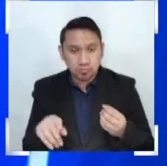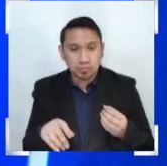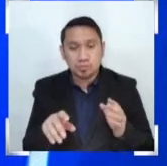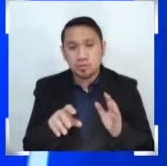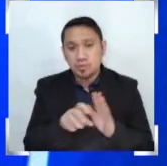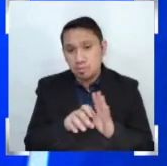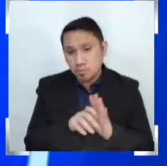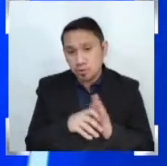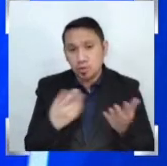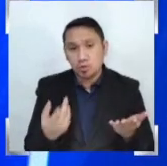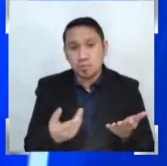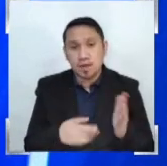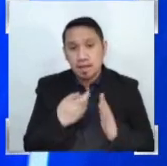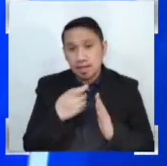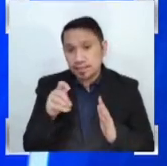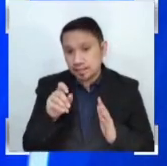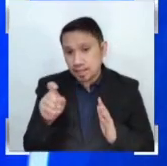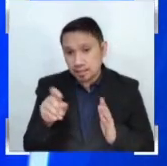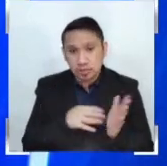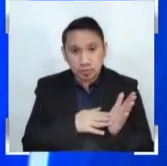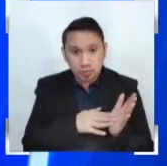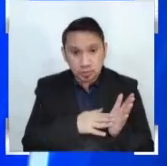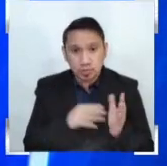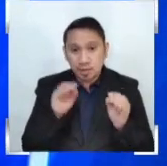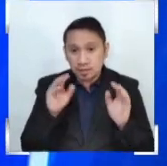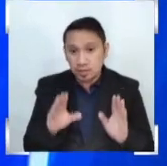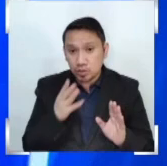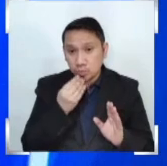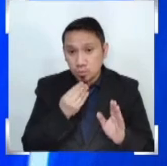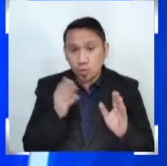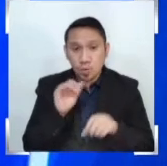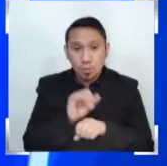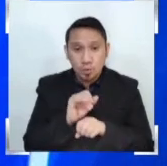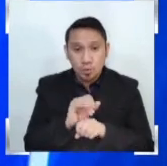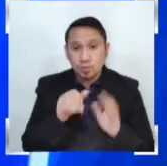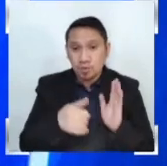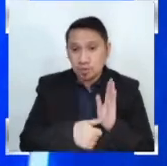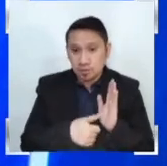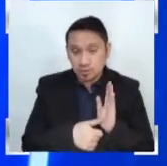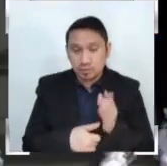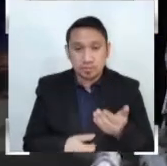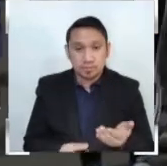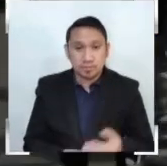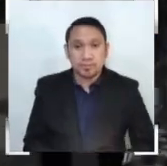nagsilbi noong election 2022. Ang reaksyon ng Malacanang sa pagsaksi ni Van Mayrina.